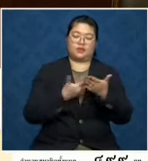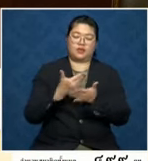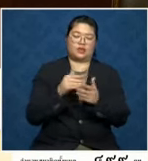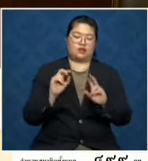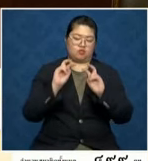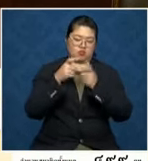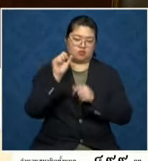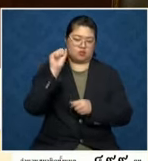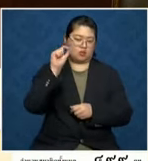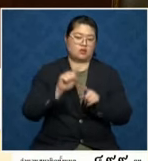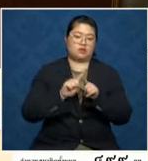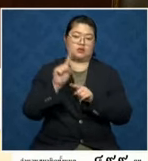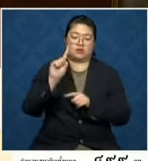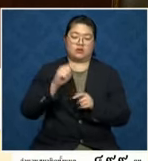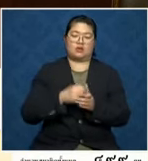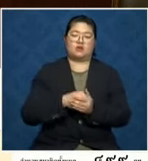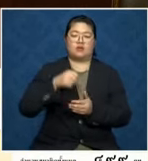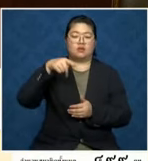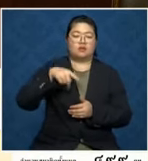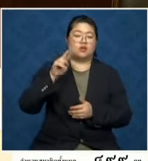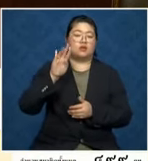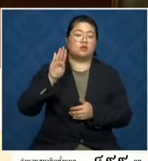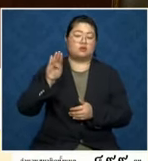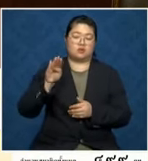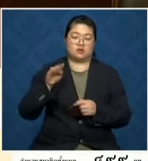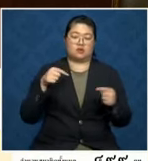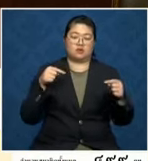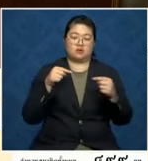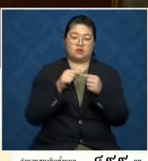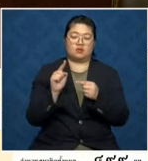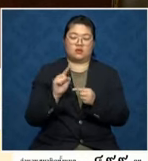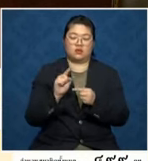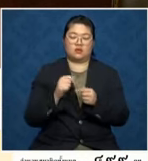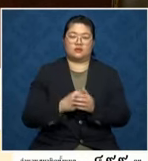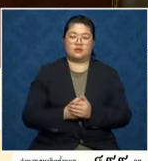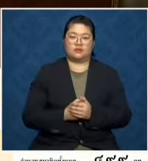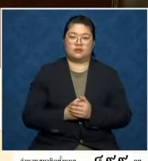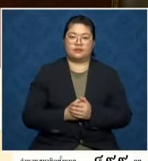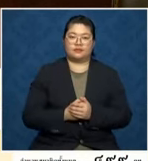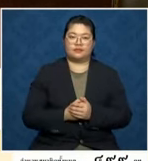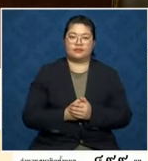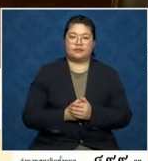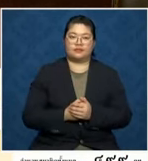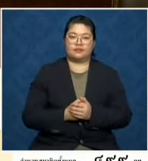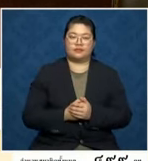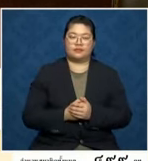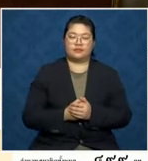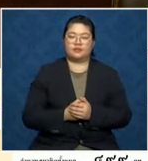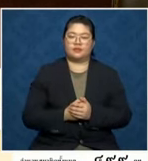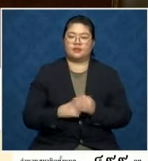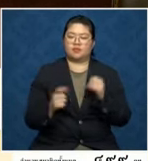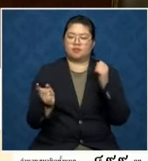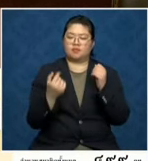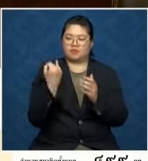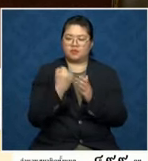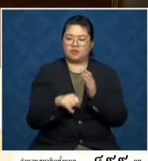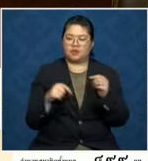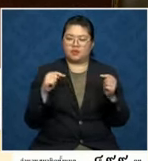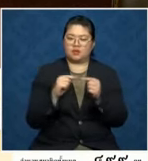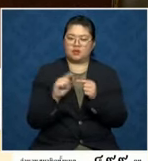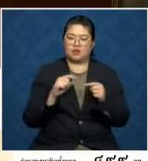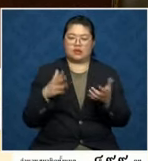เรื่องด่วนที่1นะครับร่างพระราชบัญญัติยกเลิกพระราชบัญญัติว่าด้วยความผิดอันเกิดจากการใ